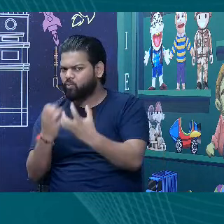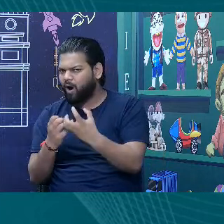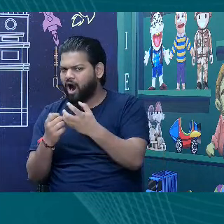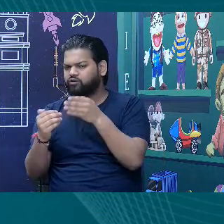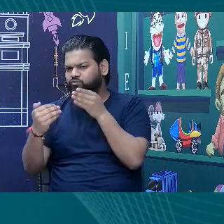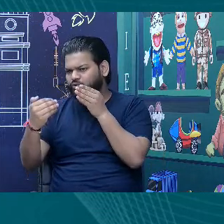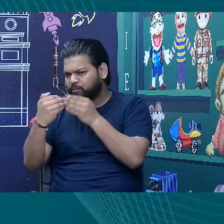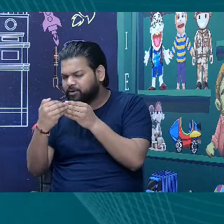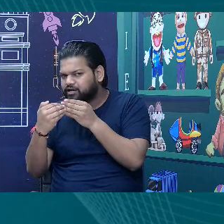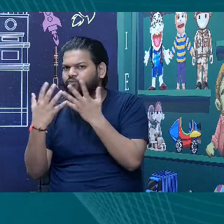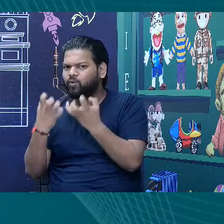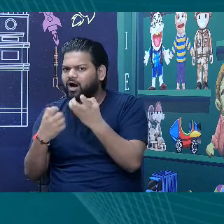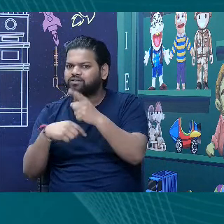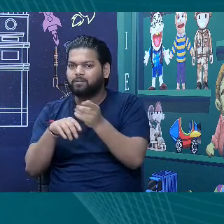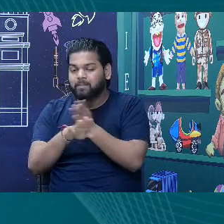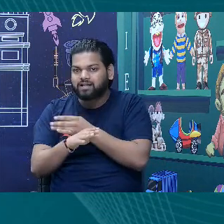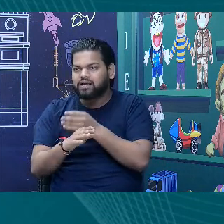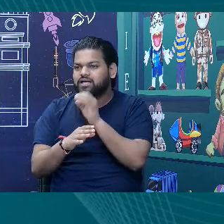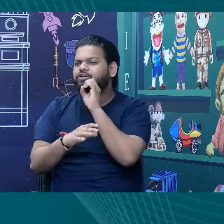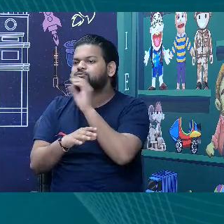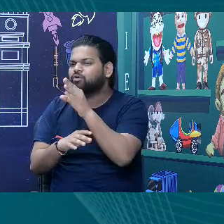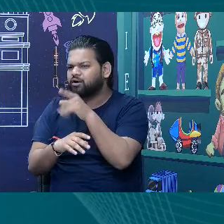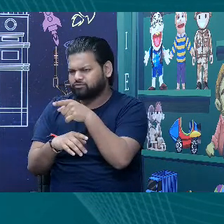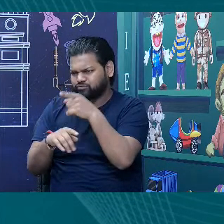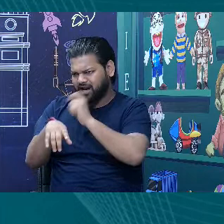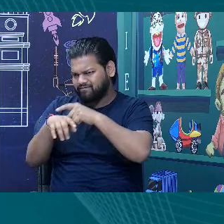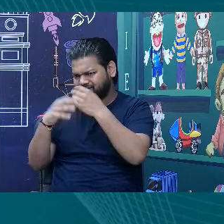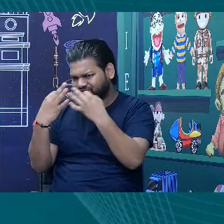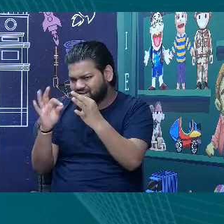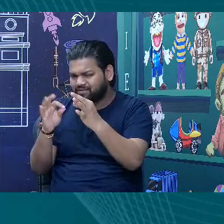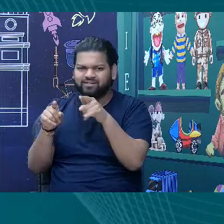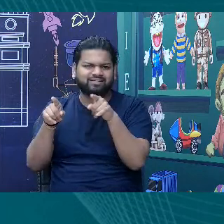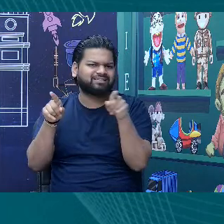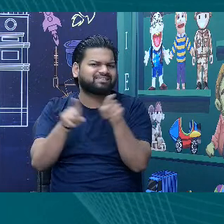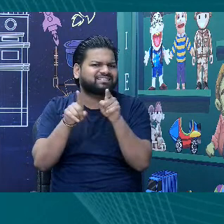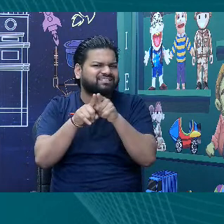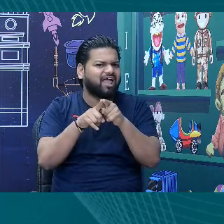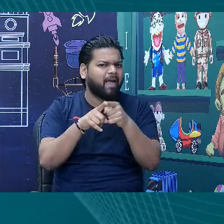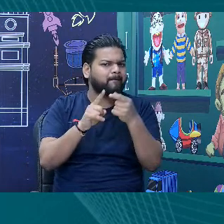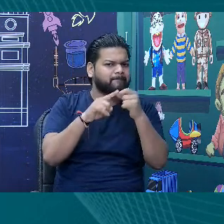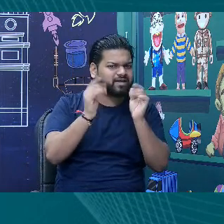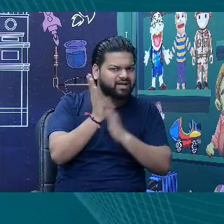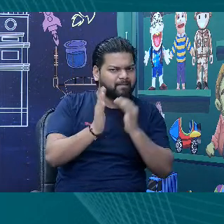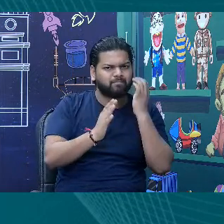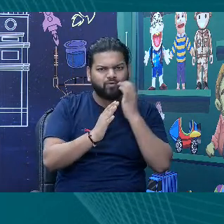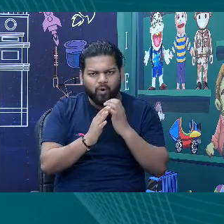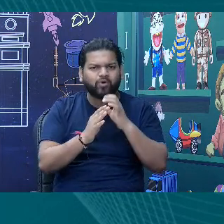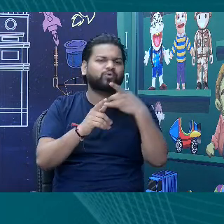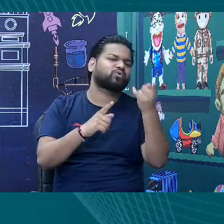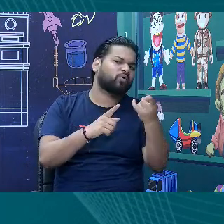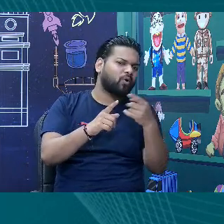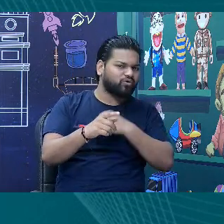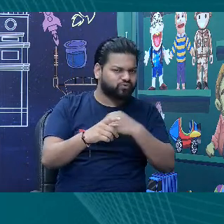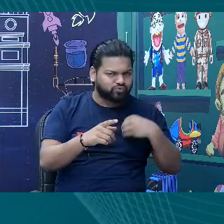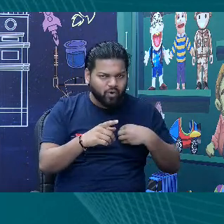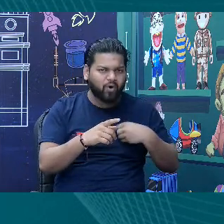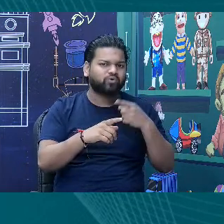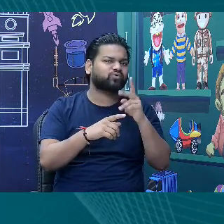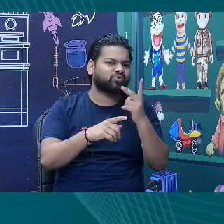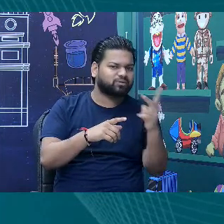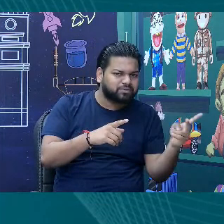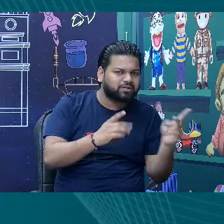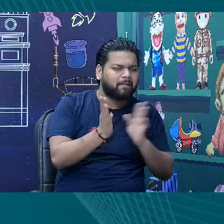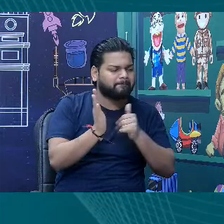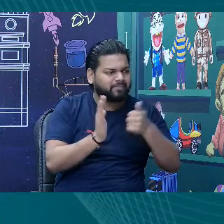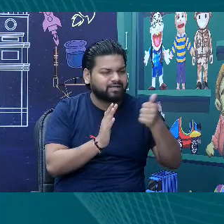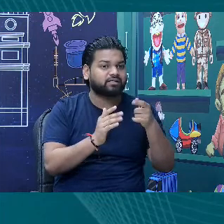आपको प्रधानमंत्री से मिलना है, जिससे मिलना है, या प्रेसिडेंट से मिलना है, तो आपको अपॉइंटमेंट लेना होगा। कहीं भी जहाँ फॉर्मल मीटिंग होती